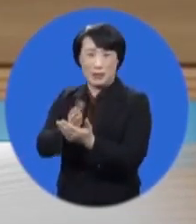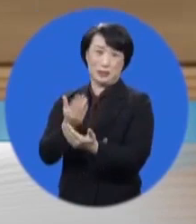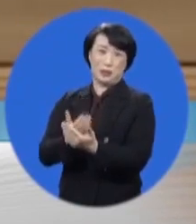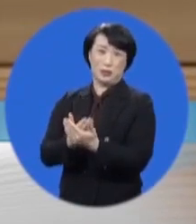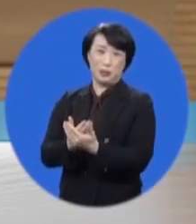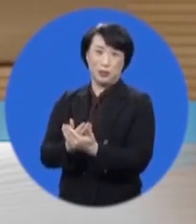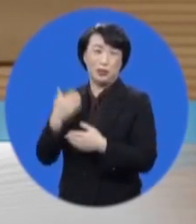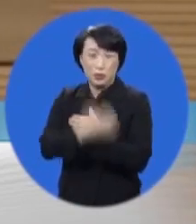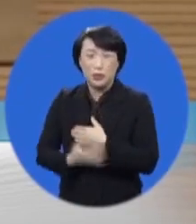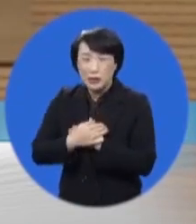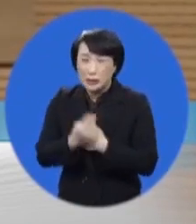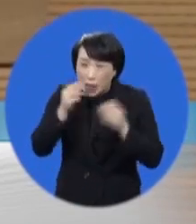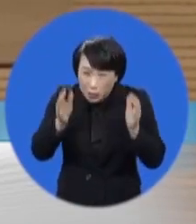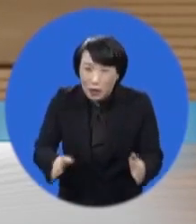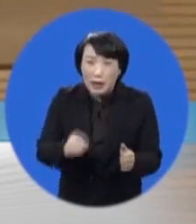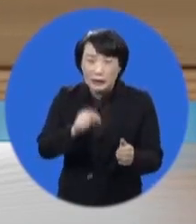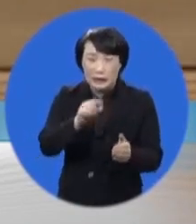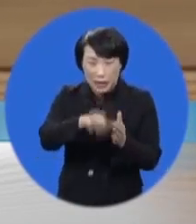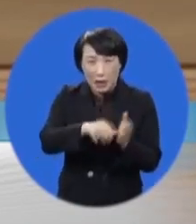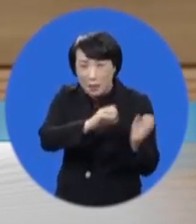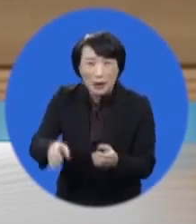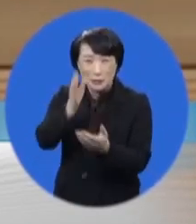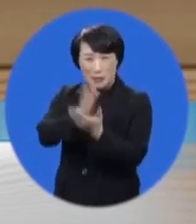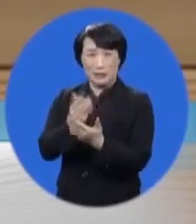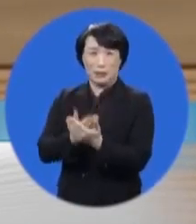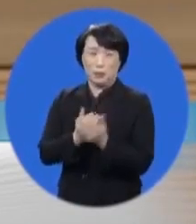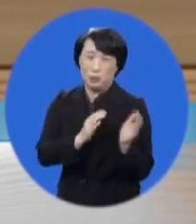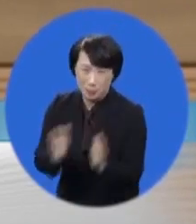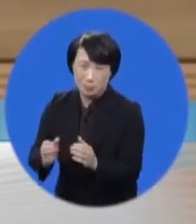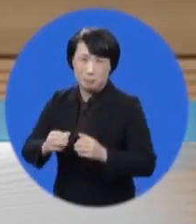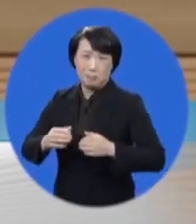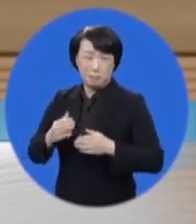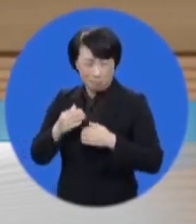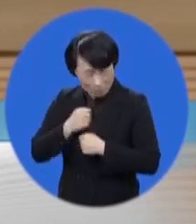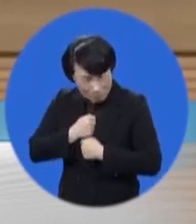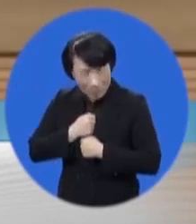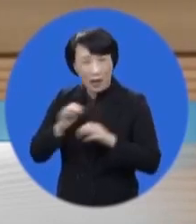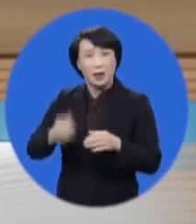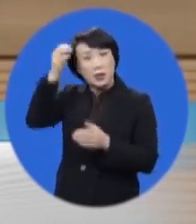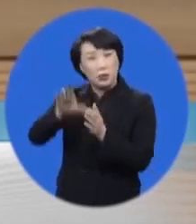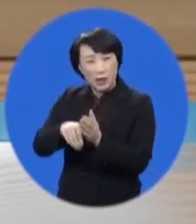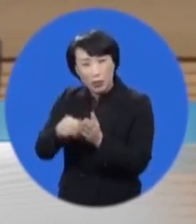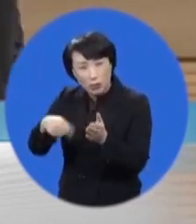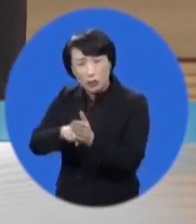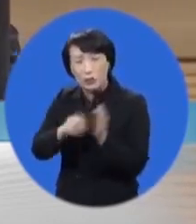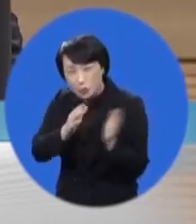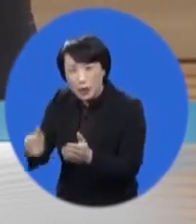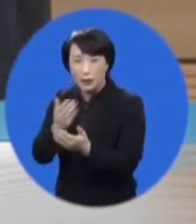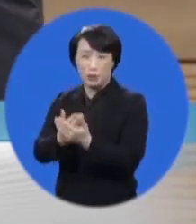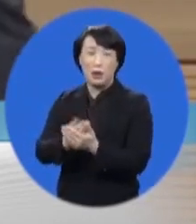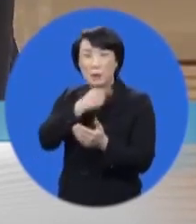하옵소서. 육신의 때를 놓치지 말기 하시고 준비하기 하옵소서. 영혼의 때를 위하여